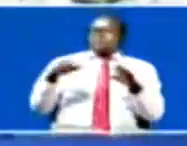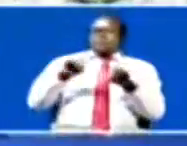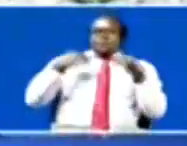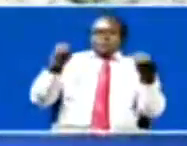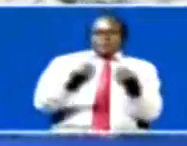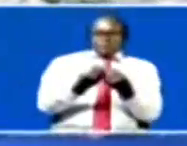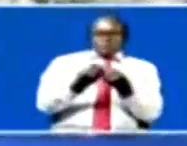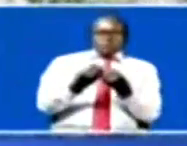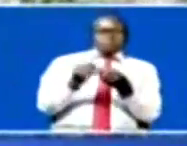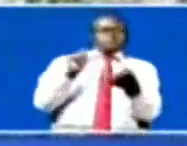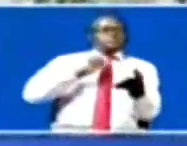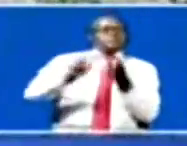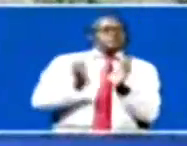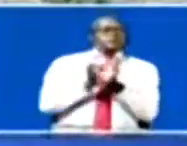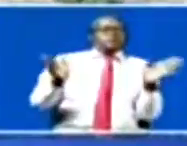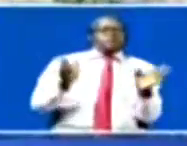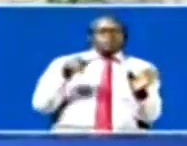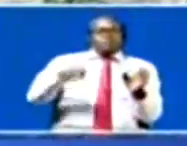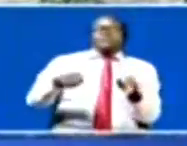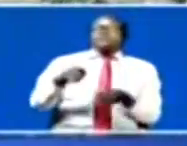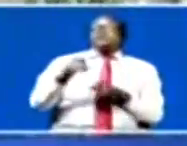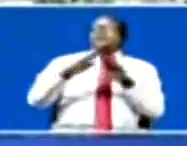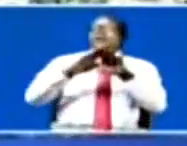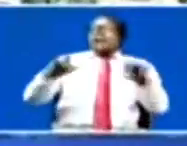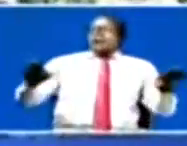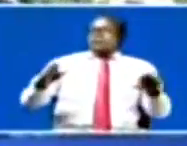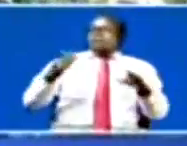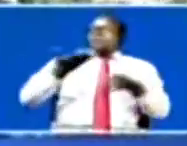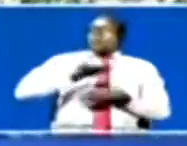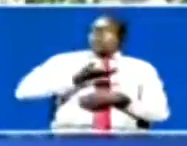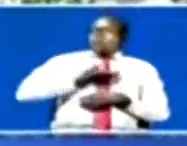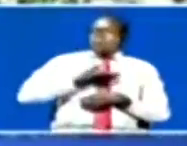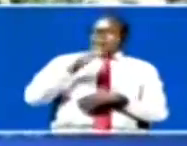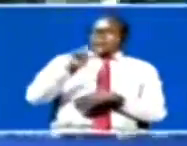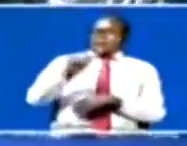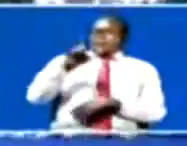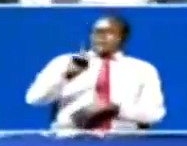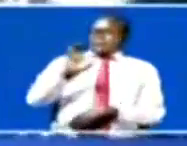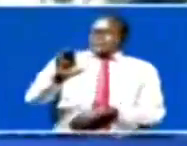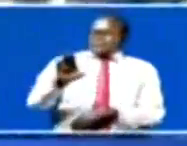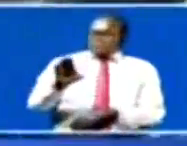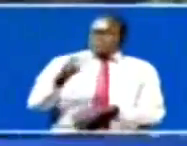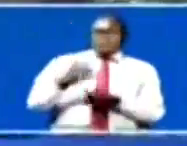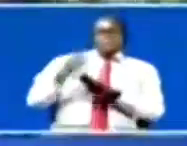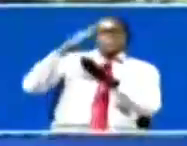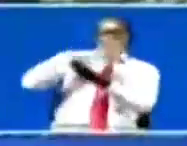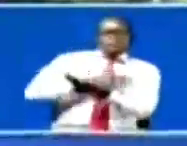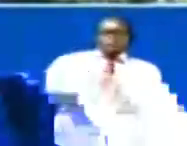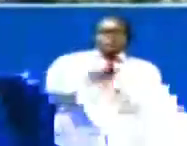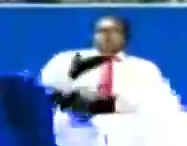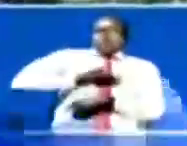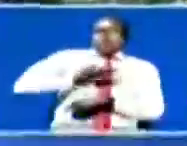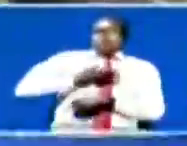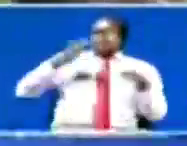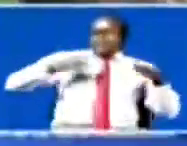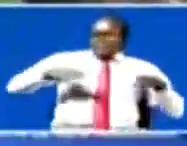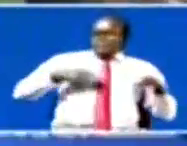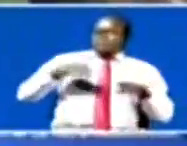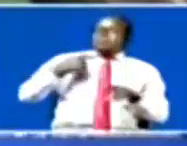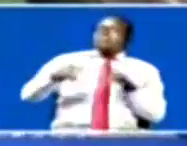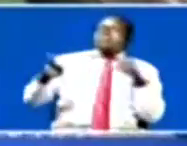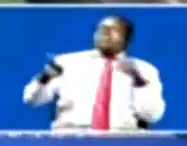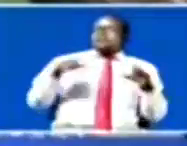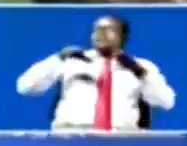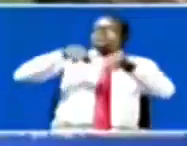amedai ardhi iliyo na utata inayomilikiwa na shirika la maendeleo ya kilimo ADC awali ilikuwa ikimilikiwa na wenyeji,